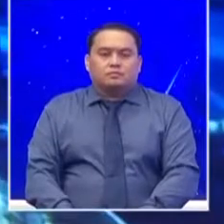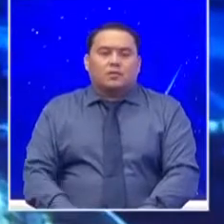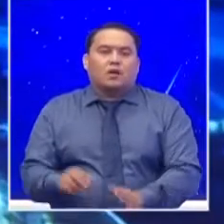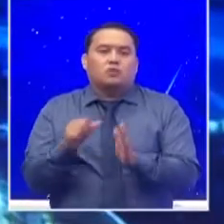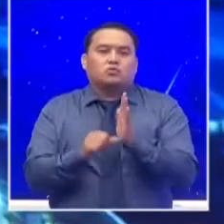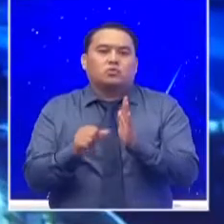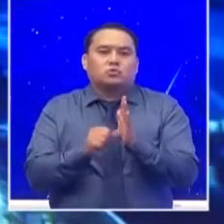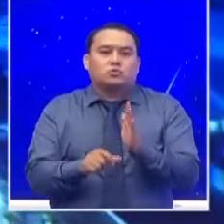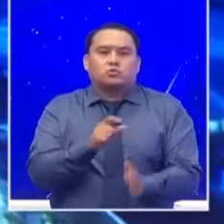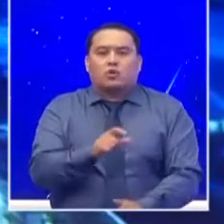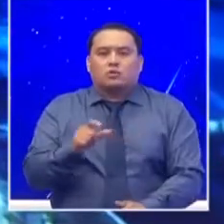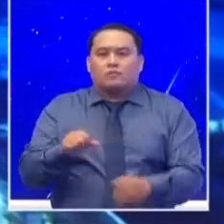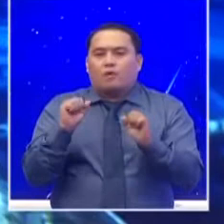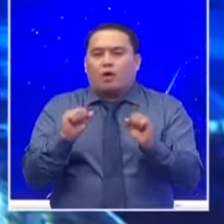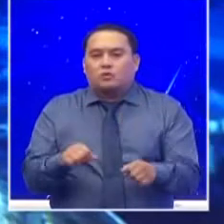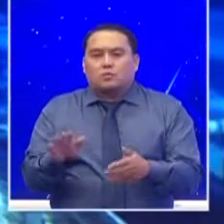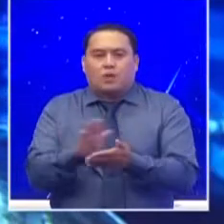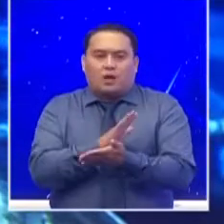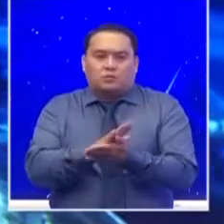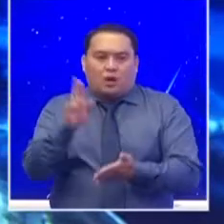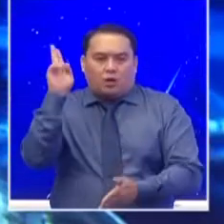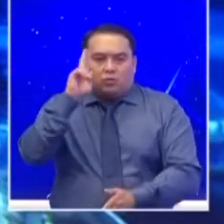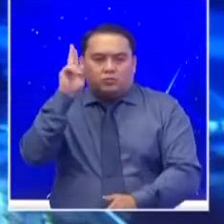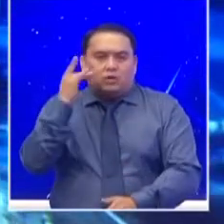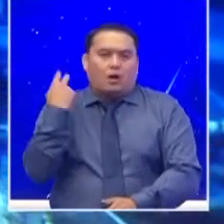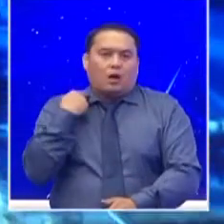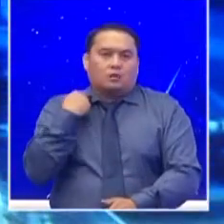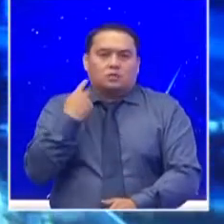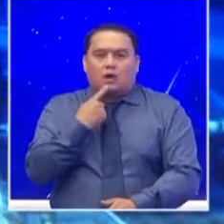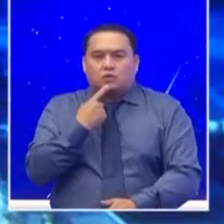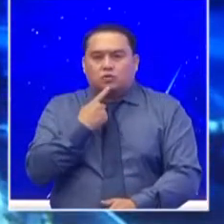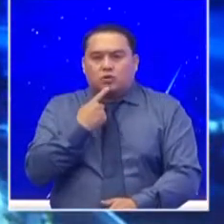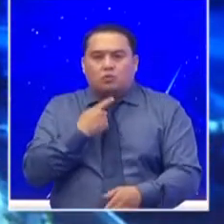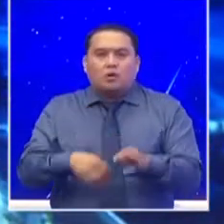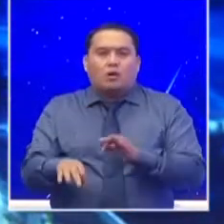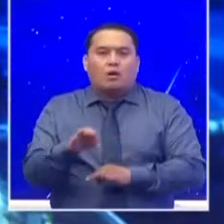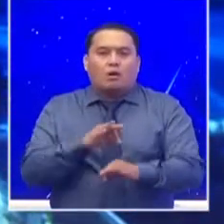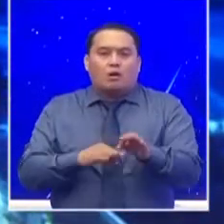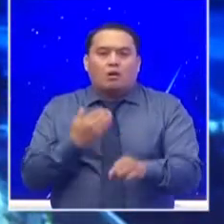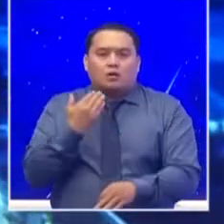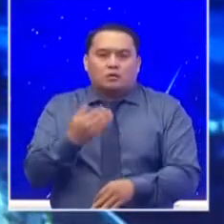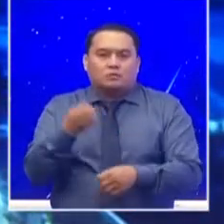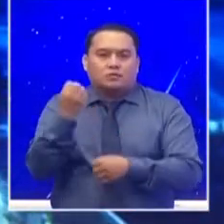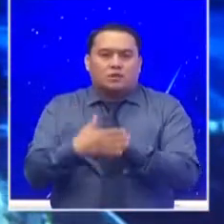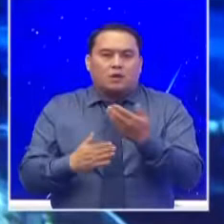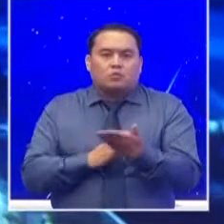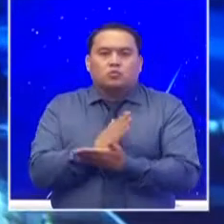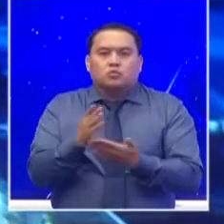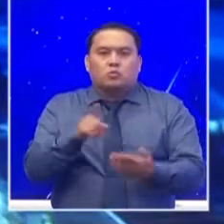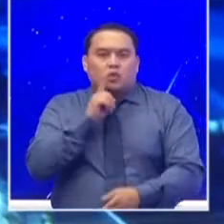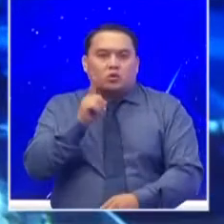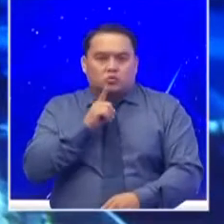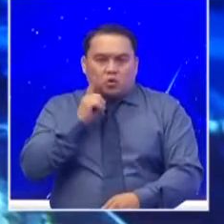60 человек получили возможность бесплатно изучать английский язык благодаря проекту Speaking Club в Центре обслуживания